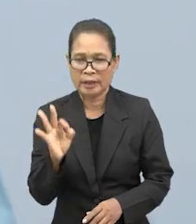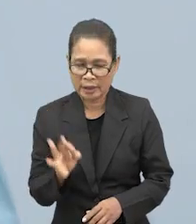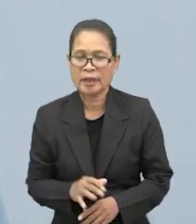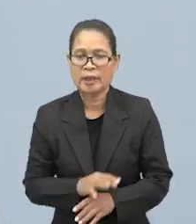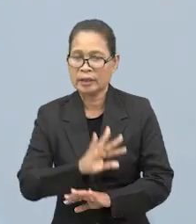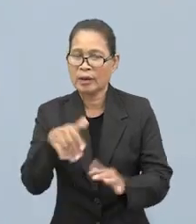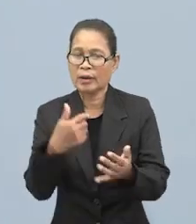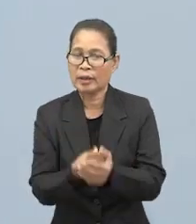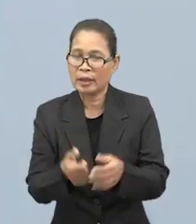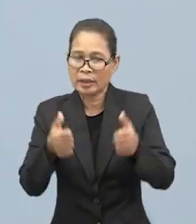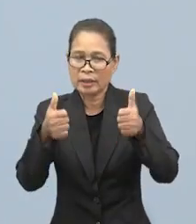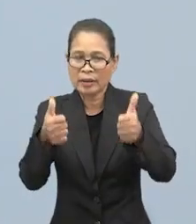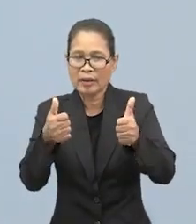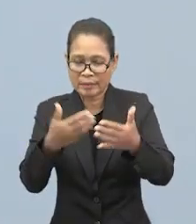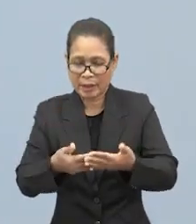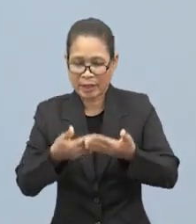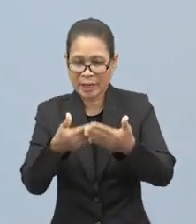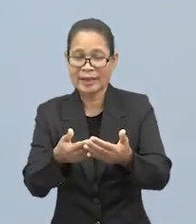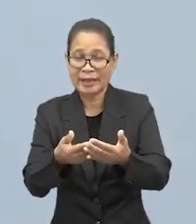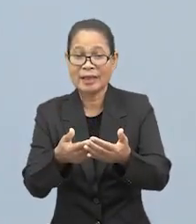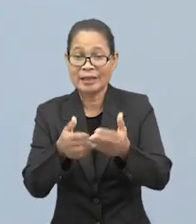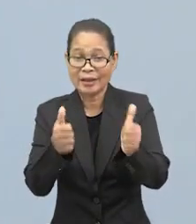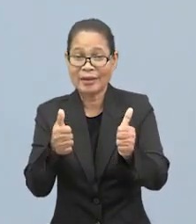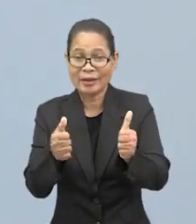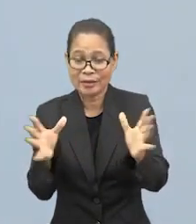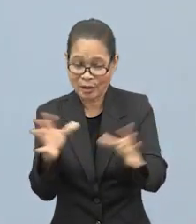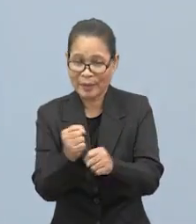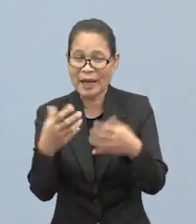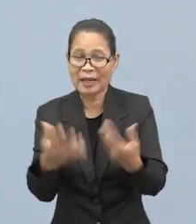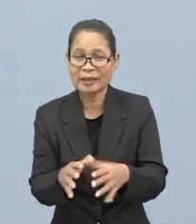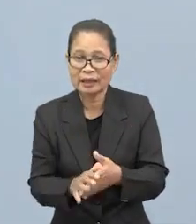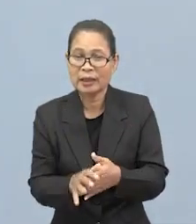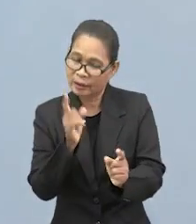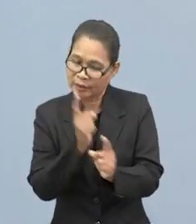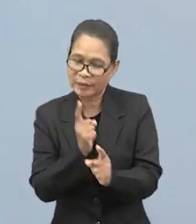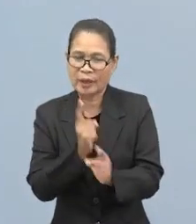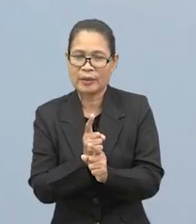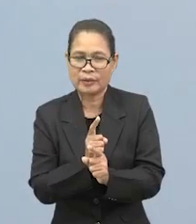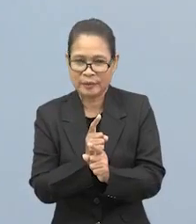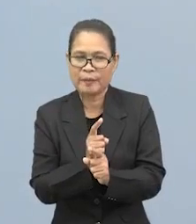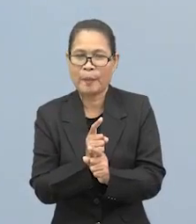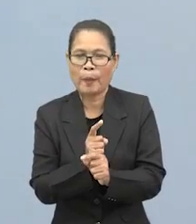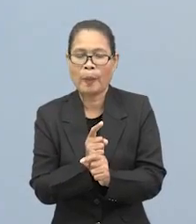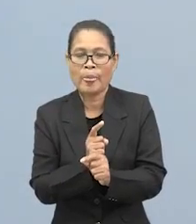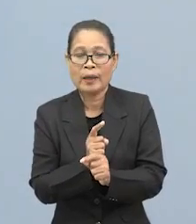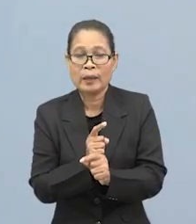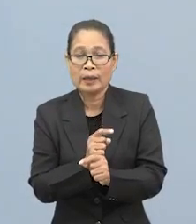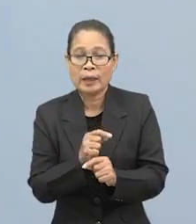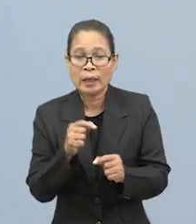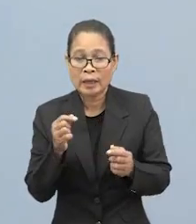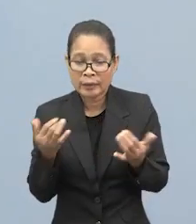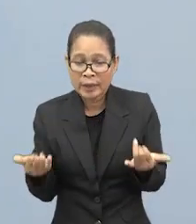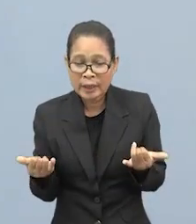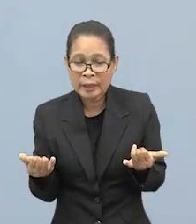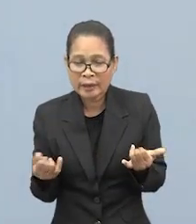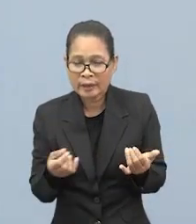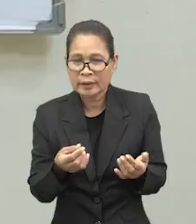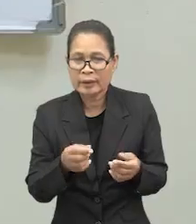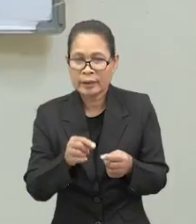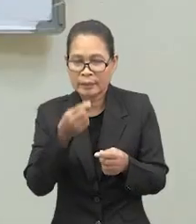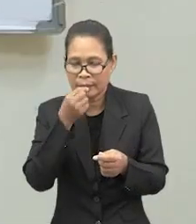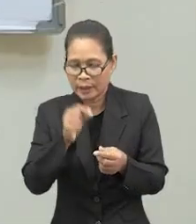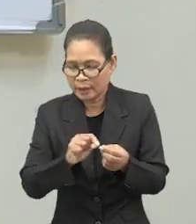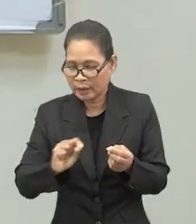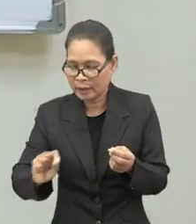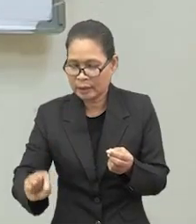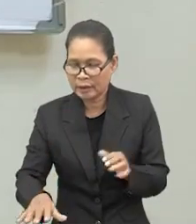Ok, nè khu sân khâm tha con tình ọc nếp bàn. Bông ca chọc sọc cực hái. Hai cô trâm trời đài. Chà,